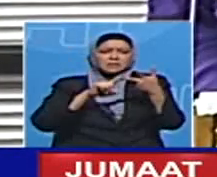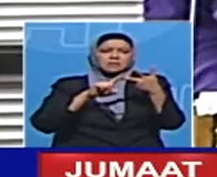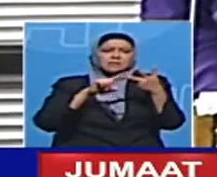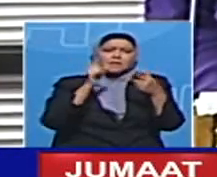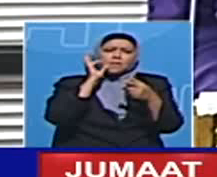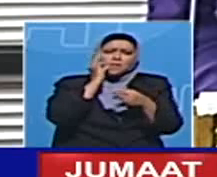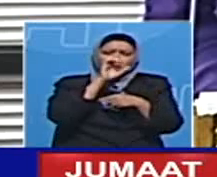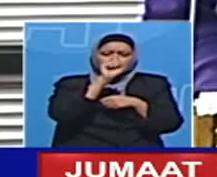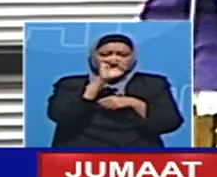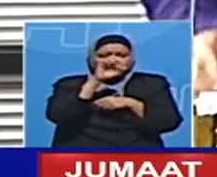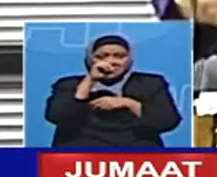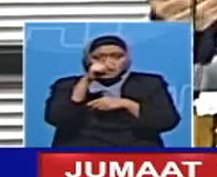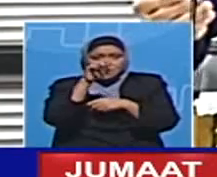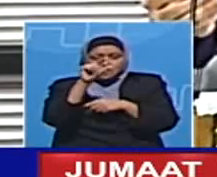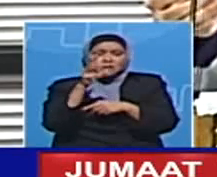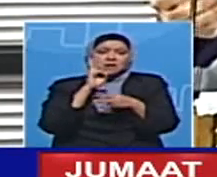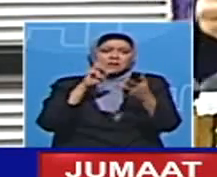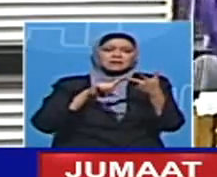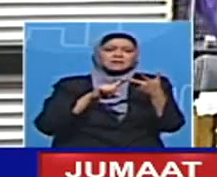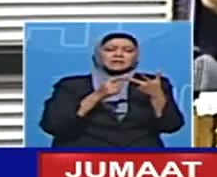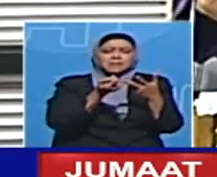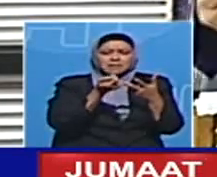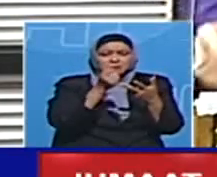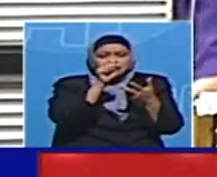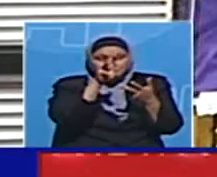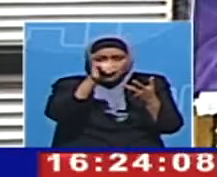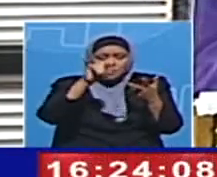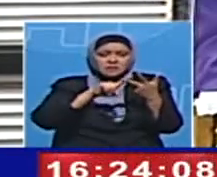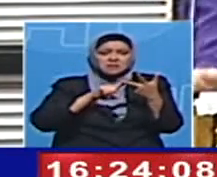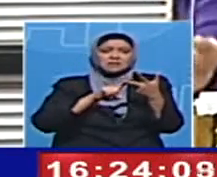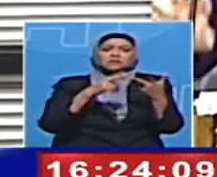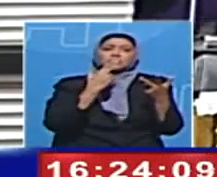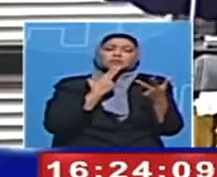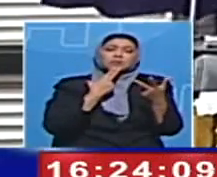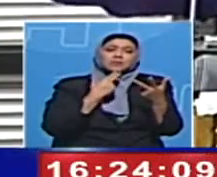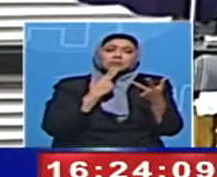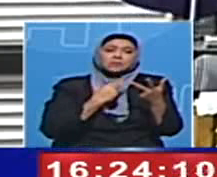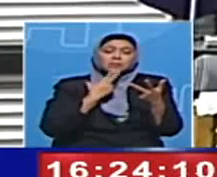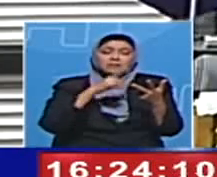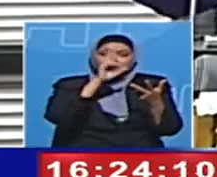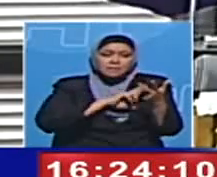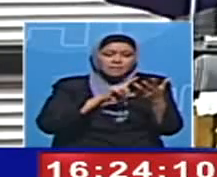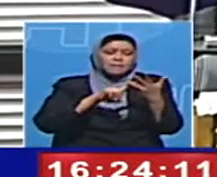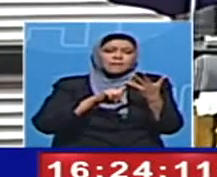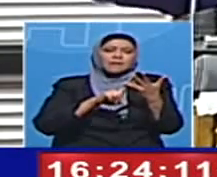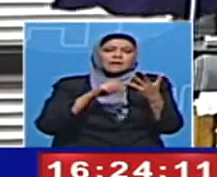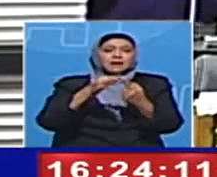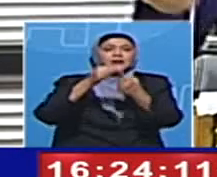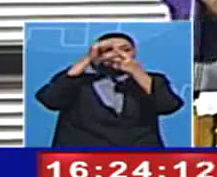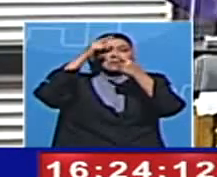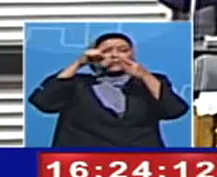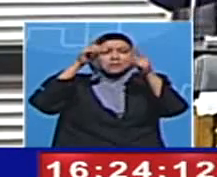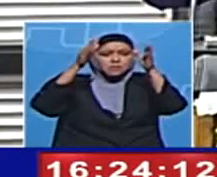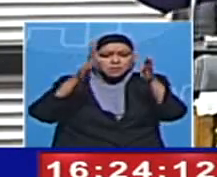atau water chestnut biji sawi gula merah dan khas untuk orang Sarawak